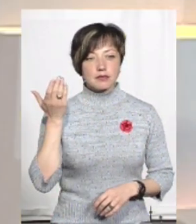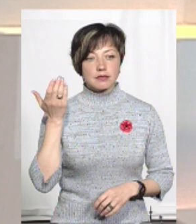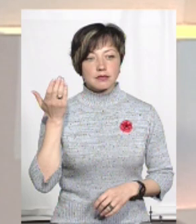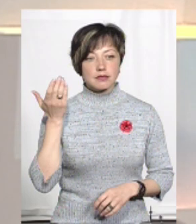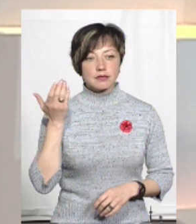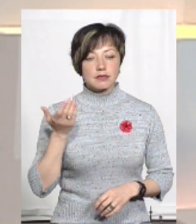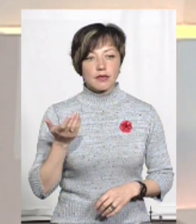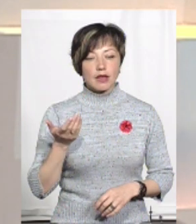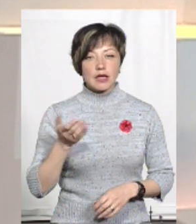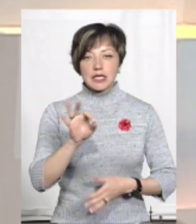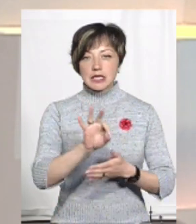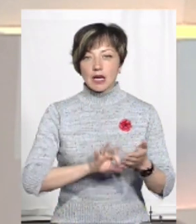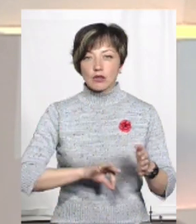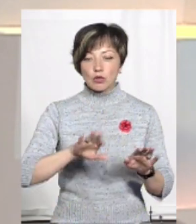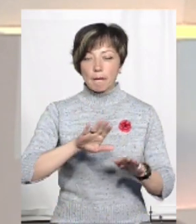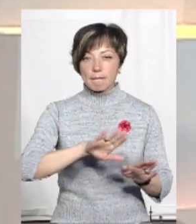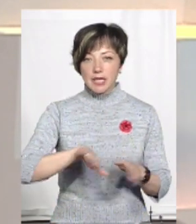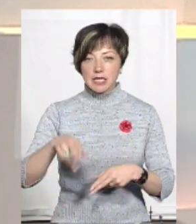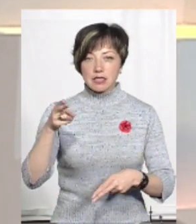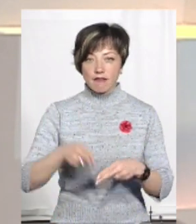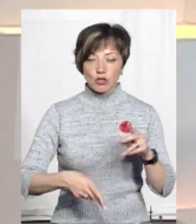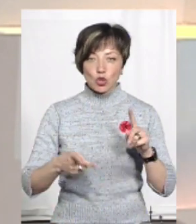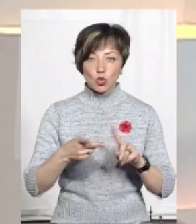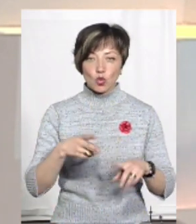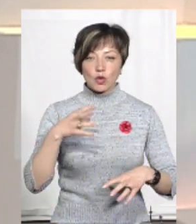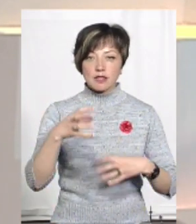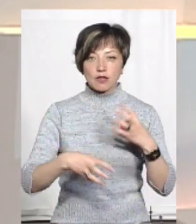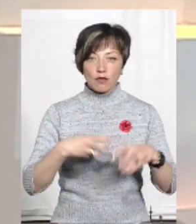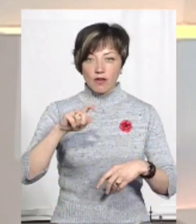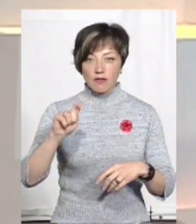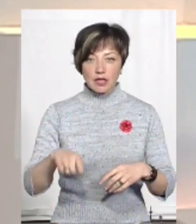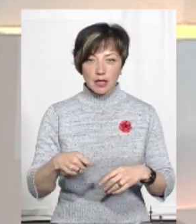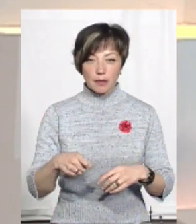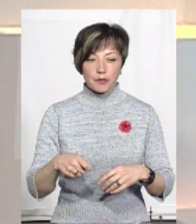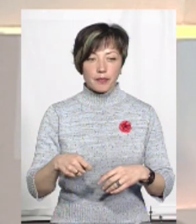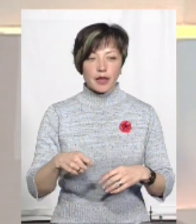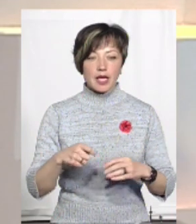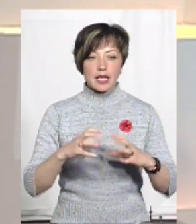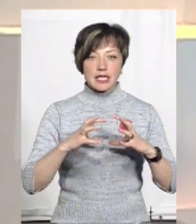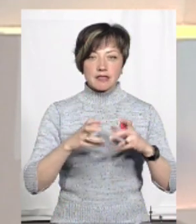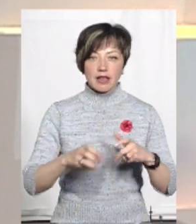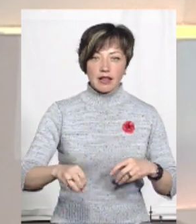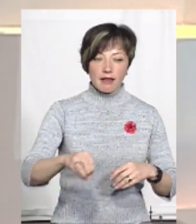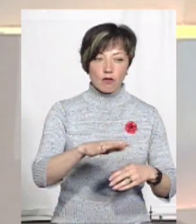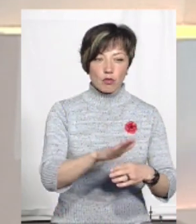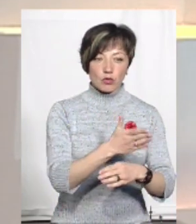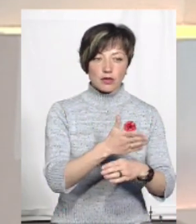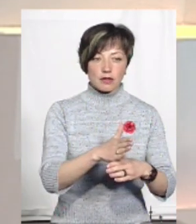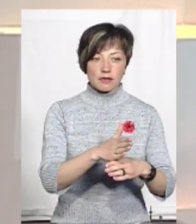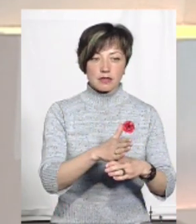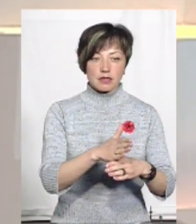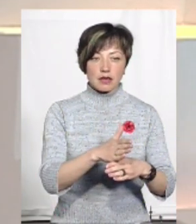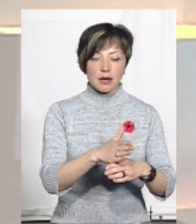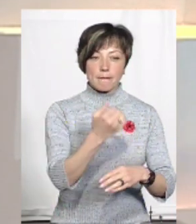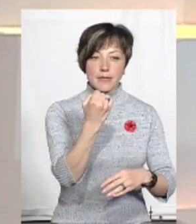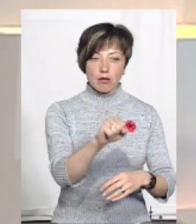одразу після завершення Другої світової війни, ну, умовно кажучи, поділився світ в Європі на, і не тільки,